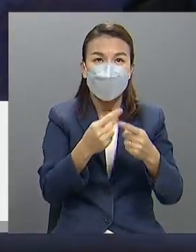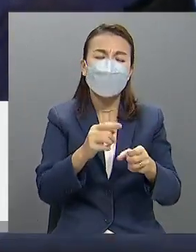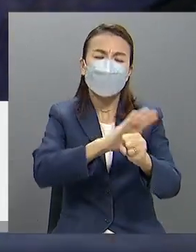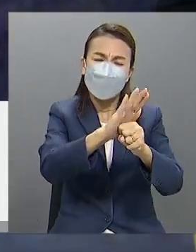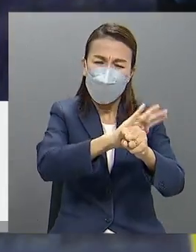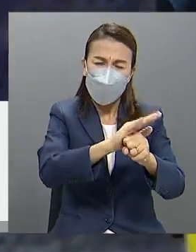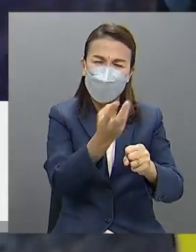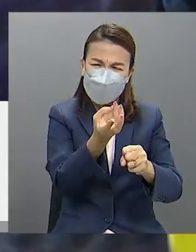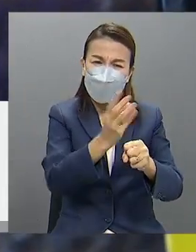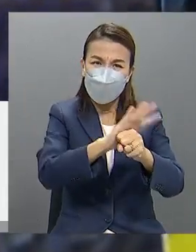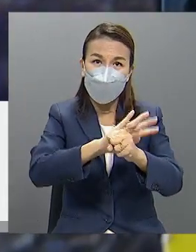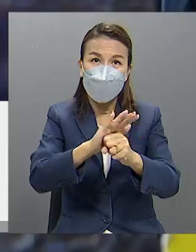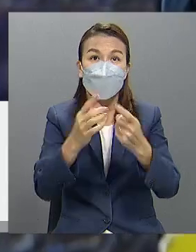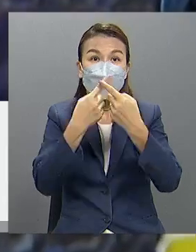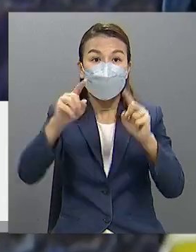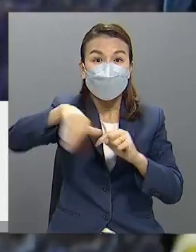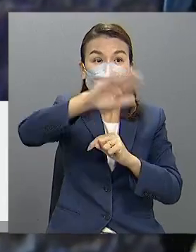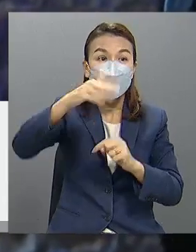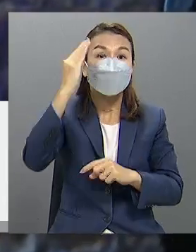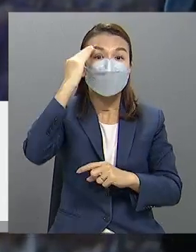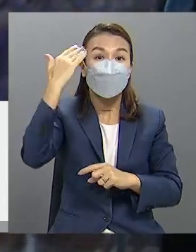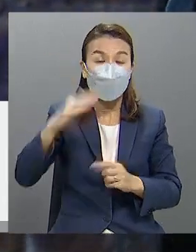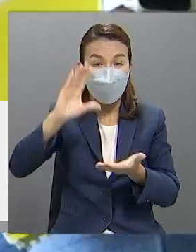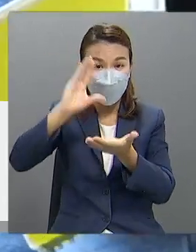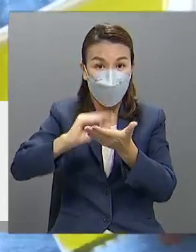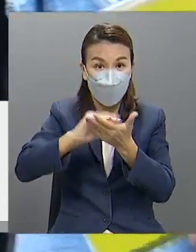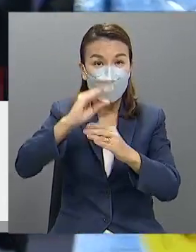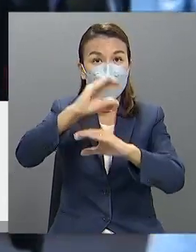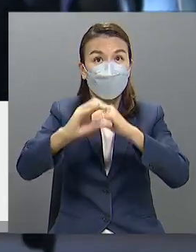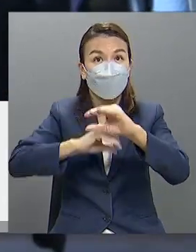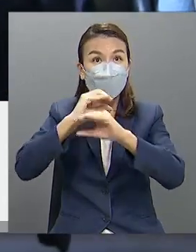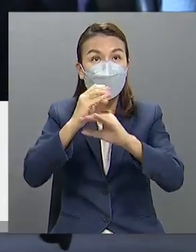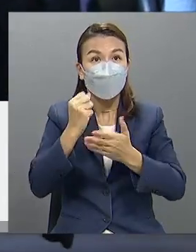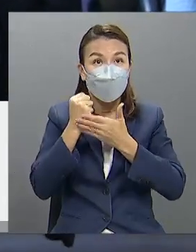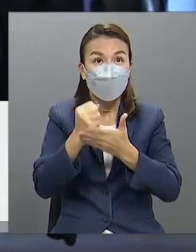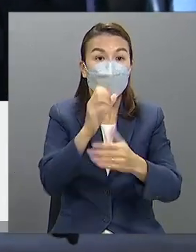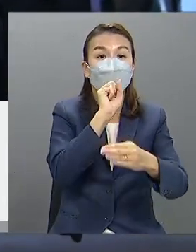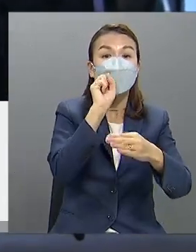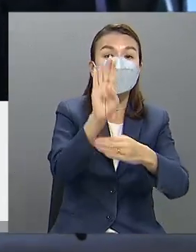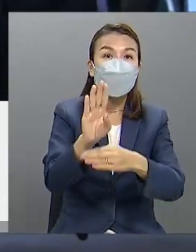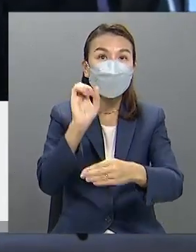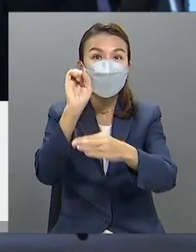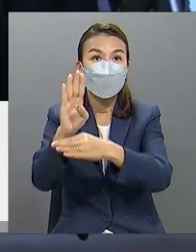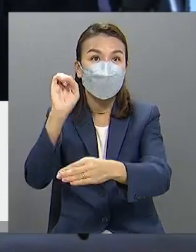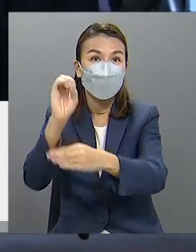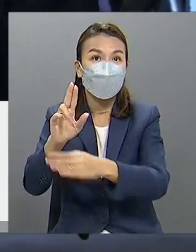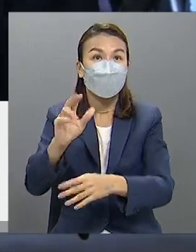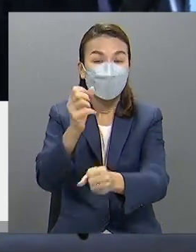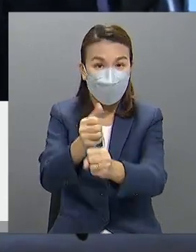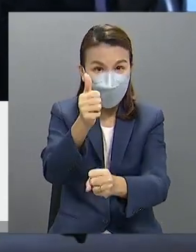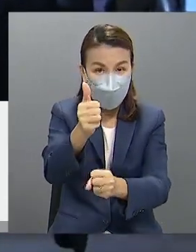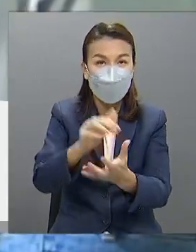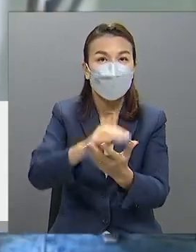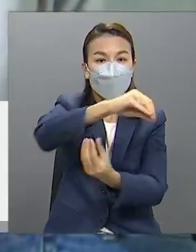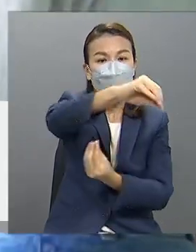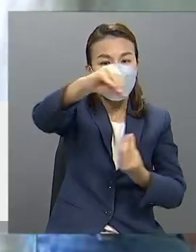าชนที่รับทราบข้อมูลของโครงการในขณะนี้จะช่วยการระดมบริจาคเข้ามาสมทบเพิ่มเติมซึ่งจะเป็นการหมุนเวียนการใช้